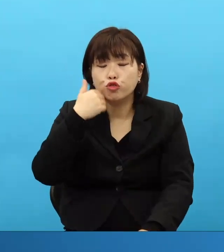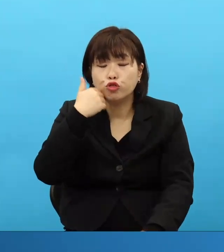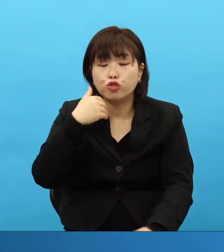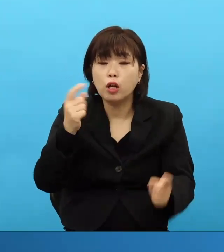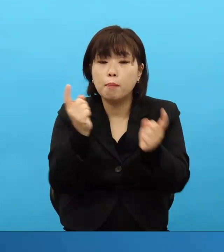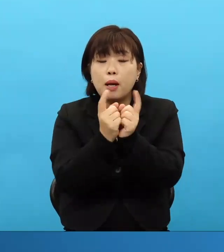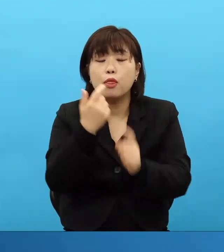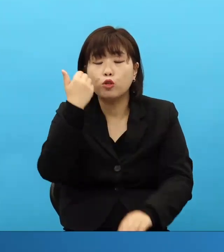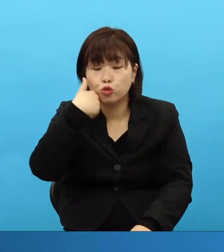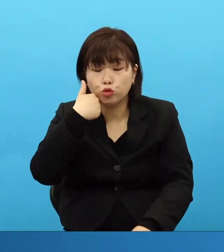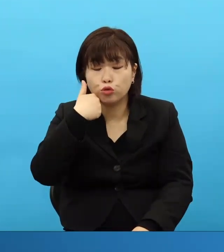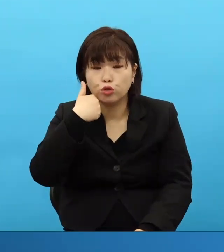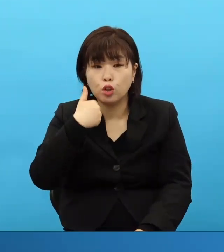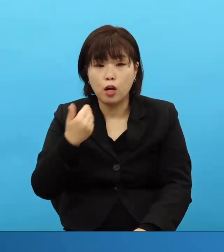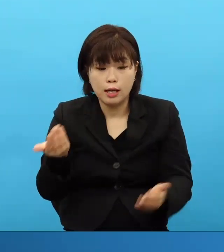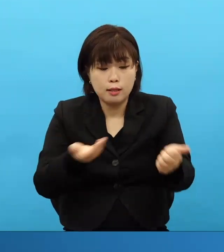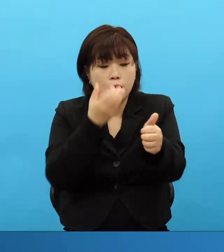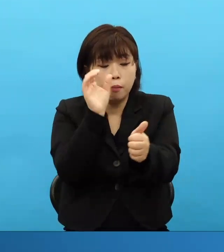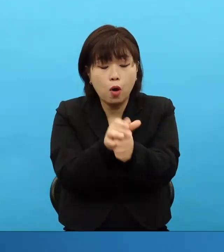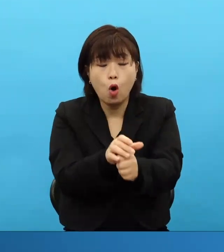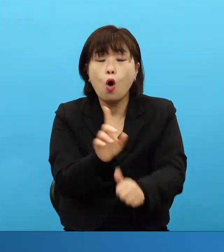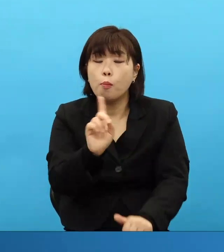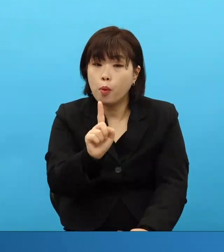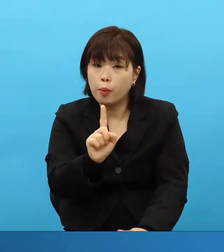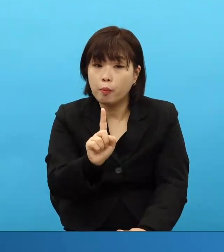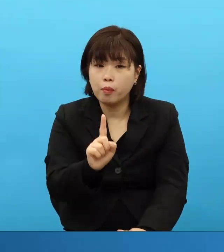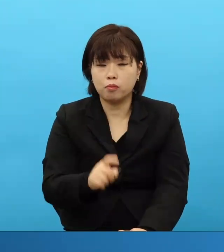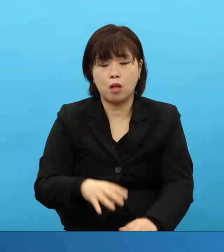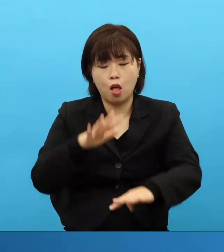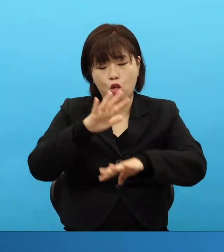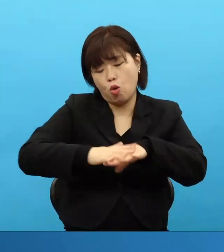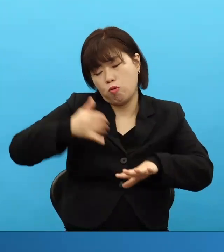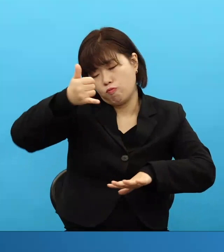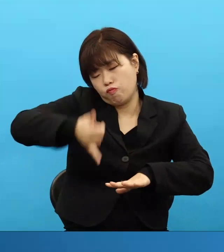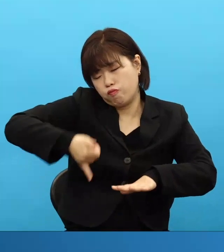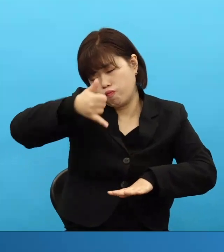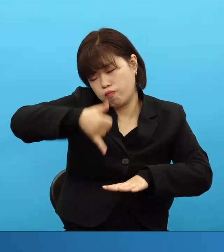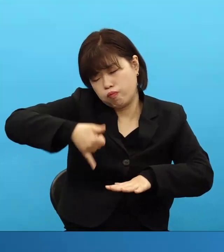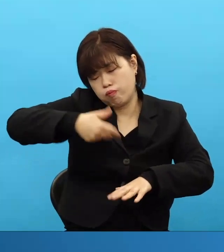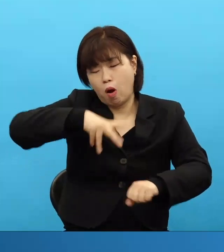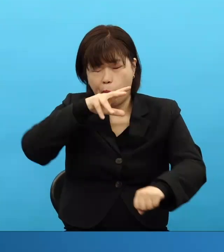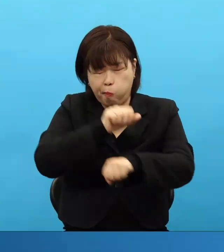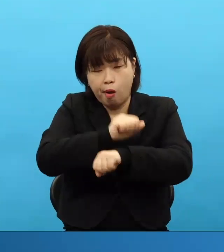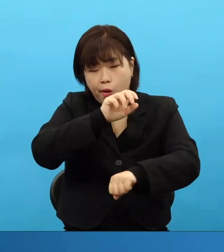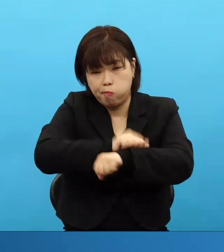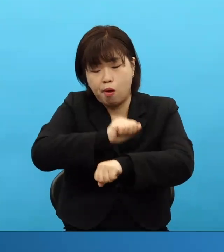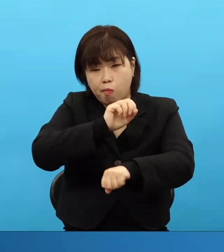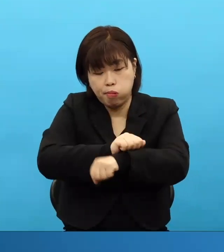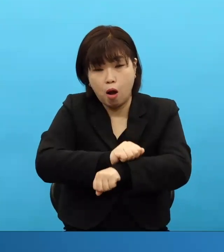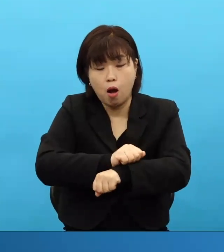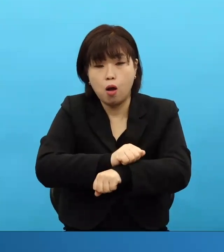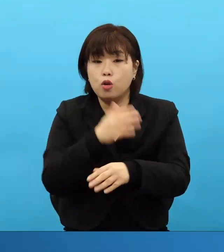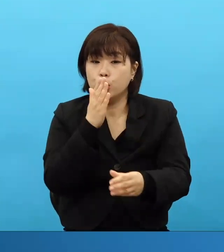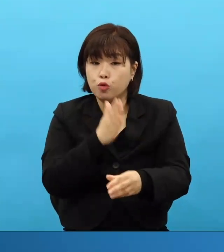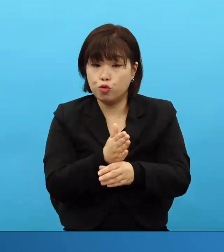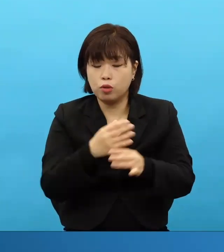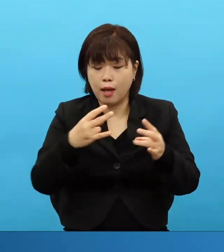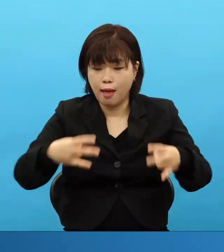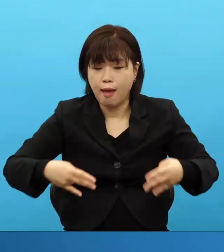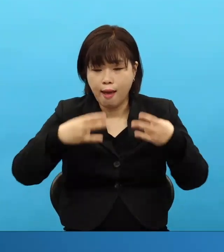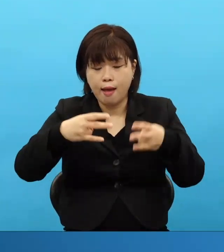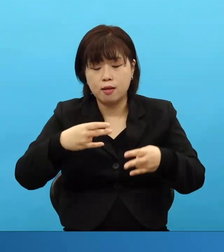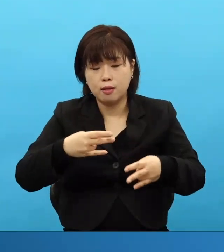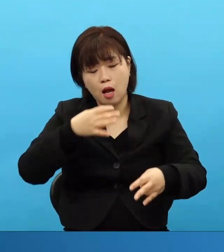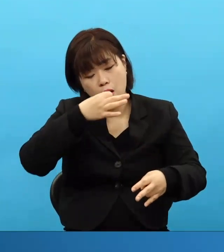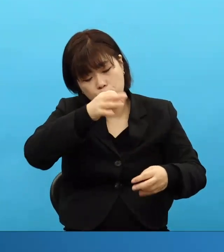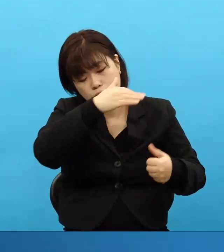사명을 맡겨요. and give him the most difficult mission. 농사 잘 짓고 있는 엘리사를 불렀어요. That Elijah was farming just fine on his own. 이 엘리사는 나중에